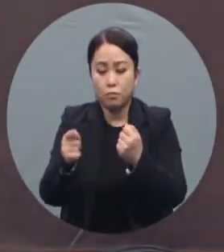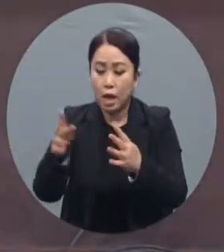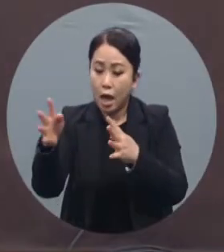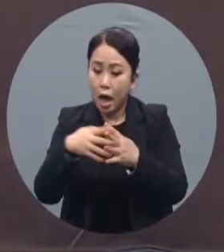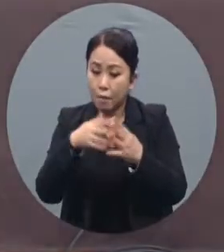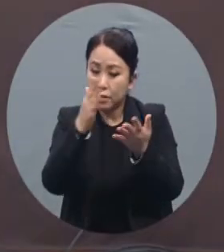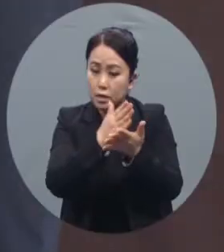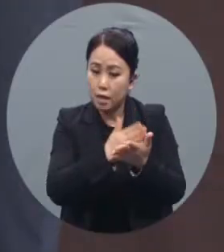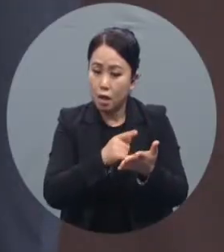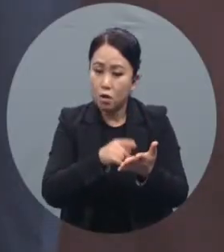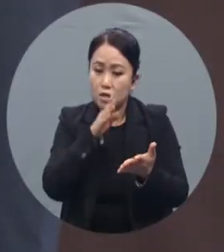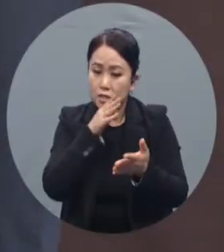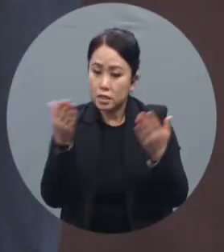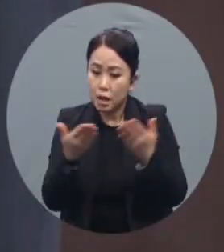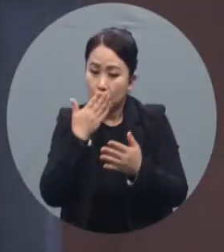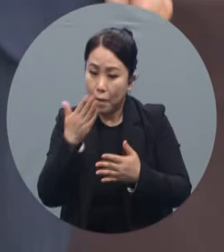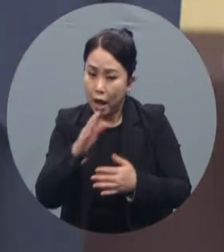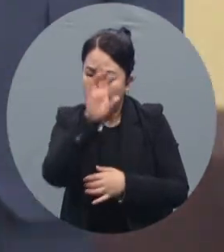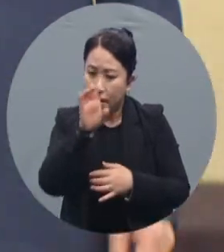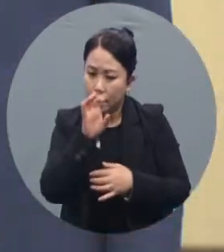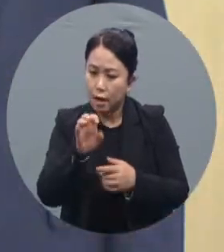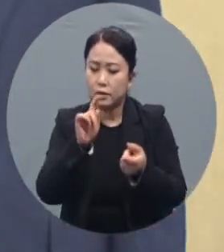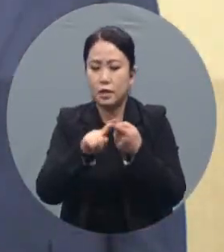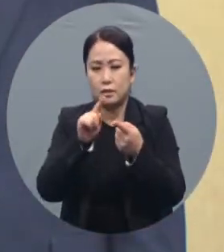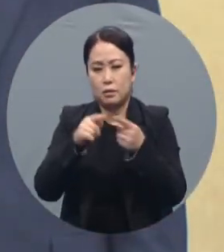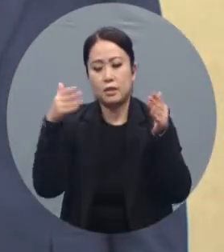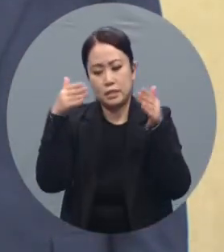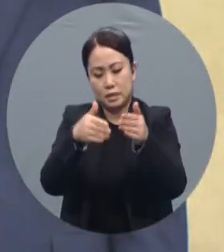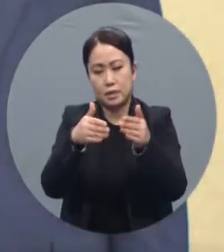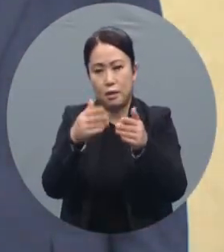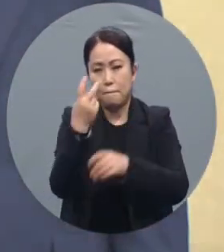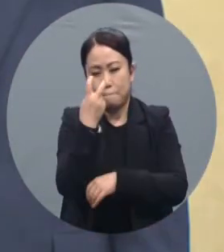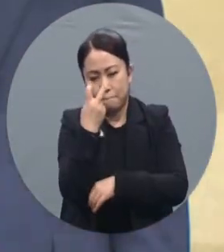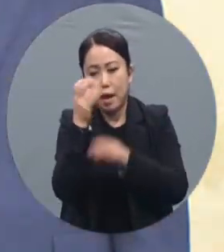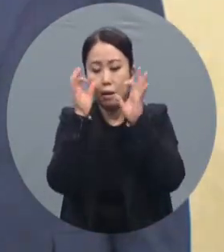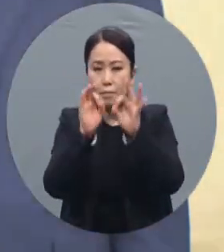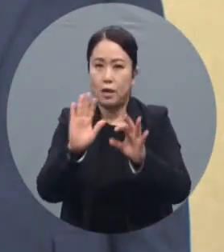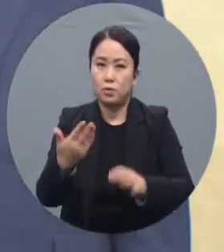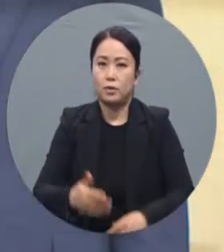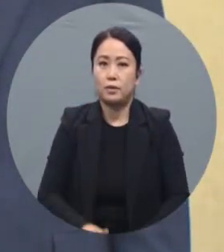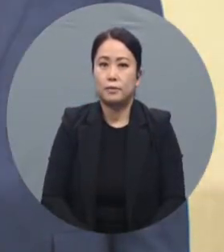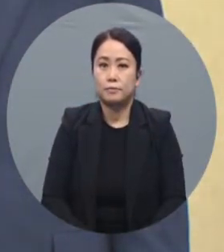실행될 수 있을지는 지켜봐야 할 대목입니다. MBC 뉴스 윤파란입니다.